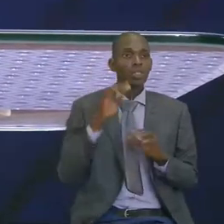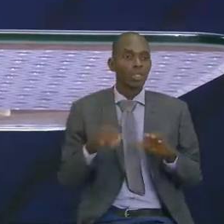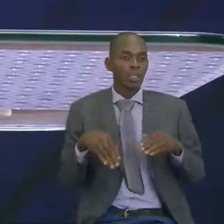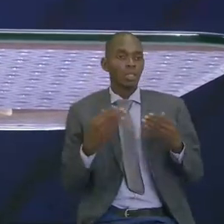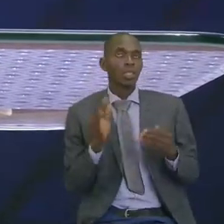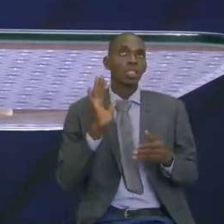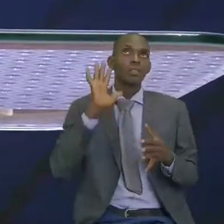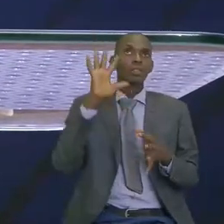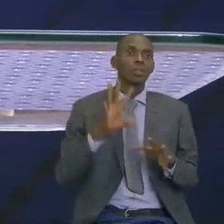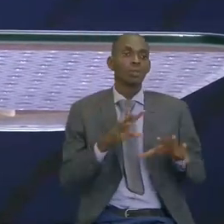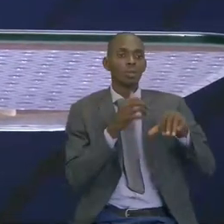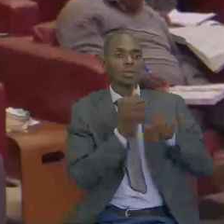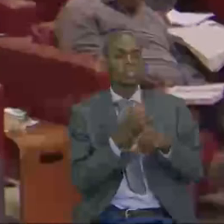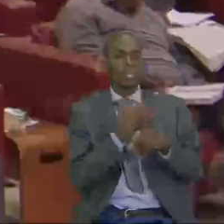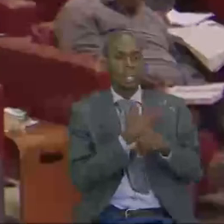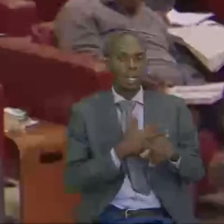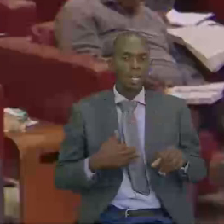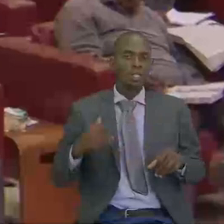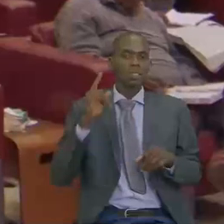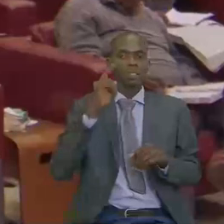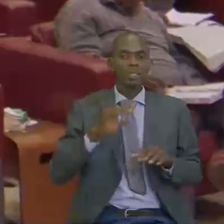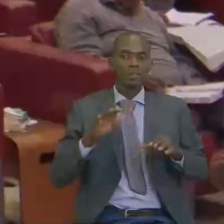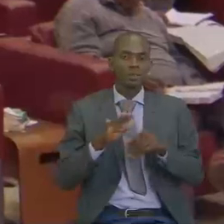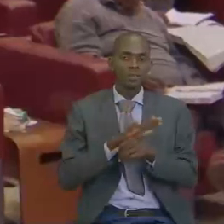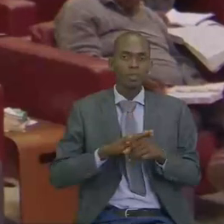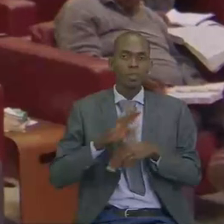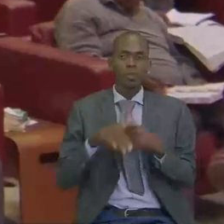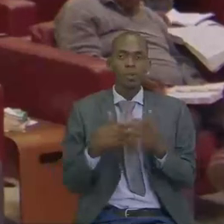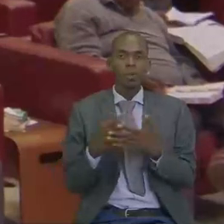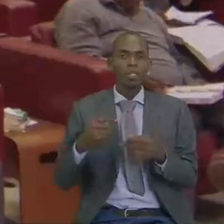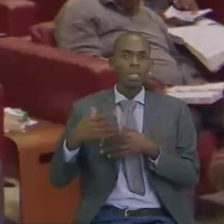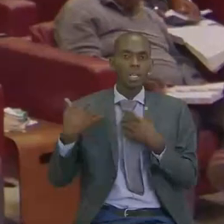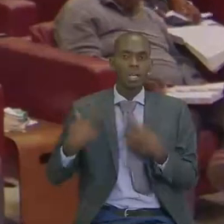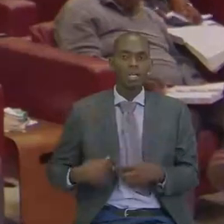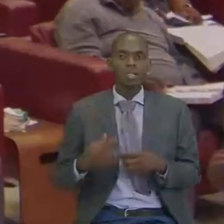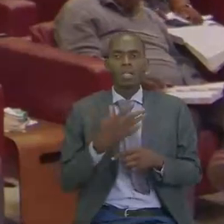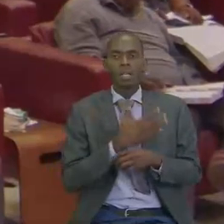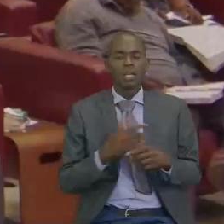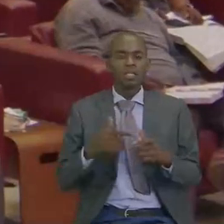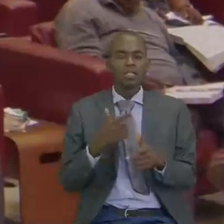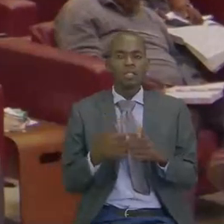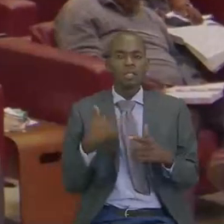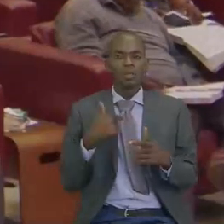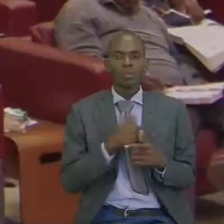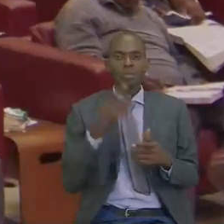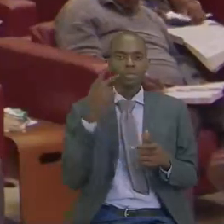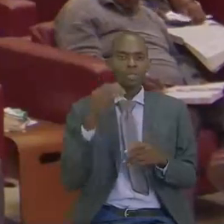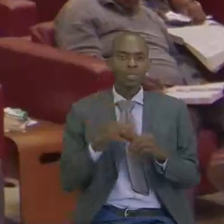devenu une grande montagne pour remplir toute la terre. Et nous allons